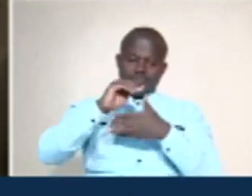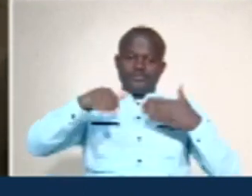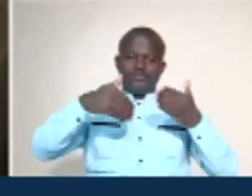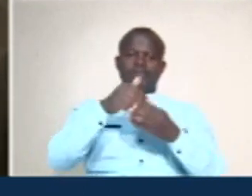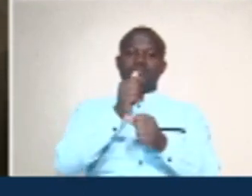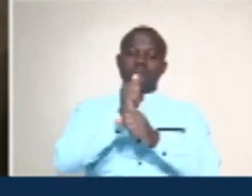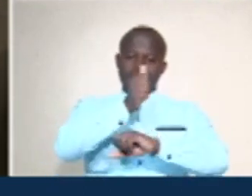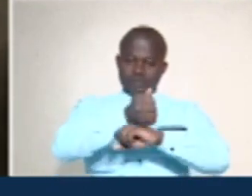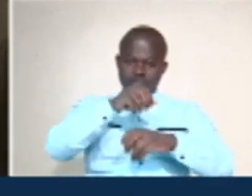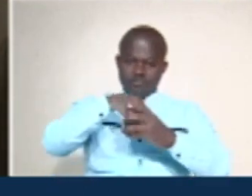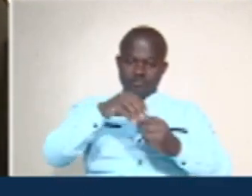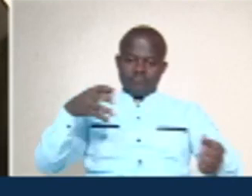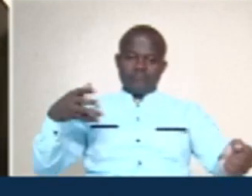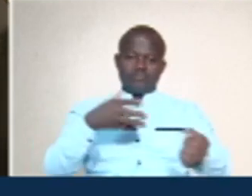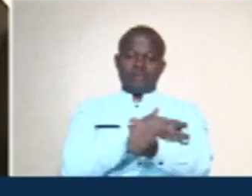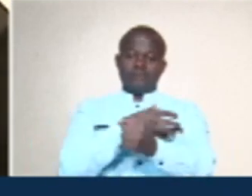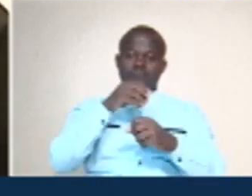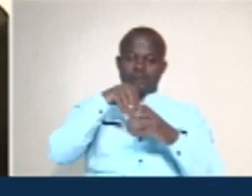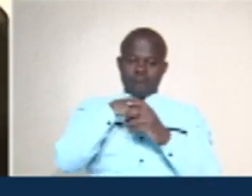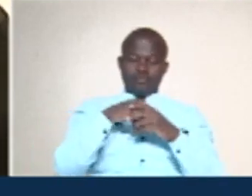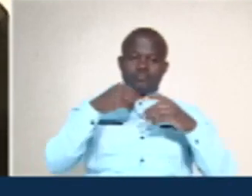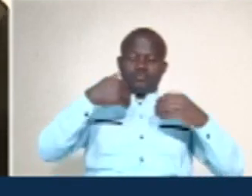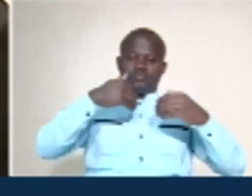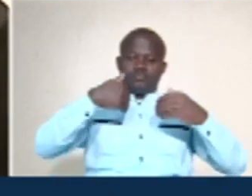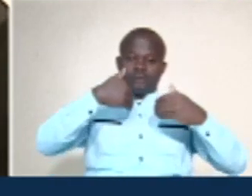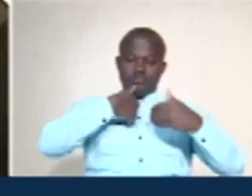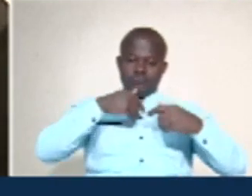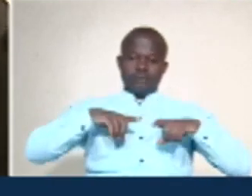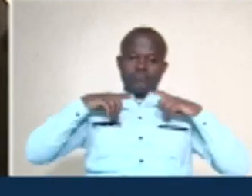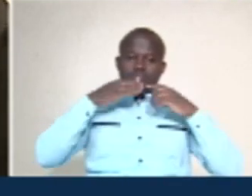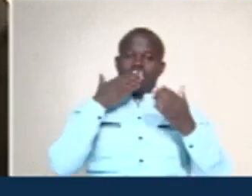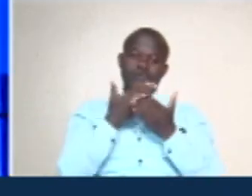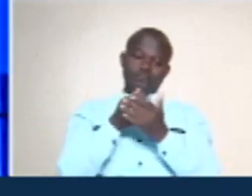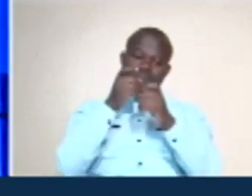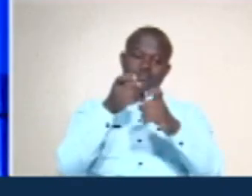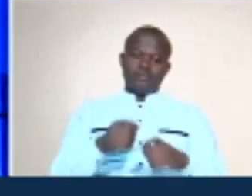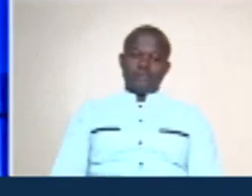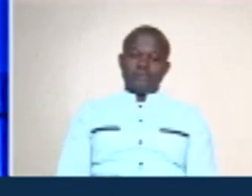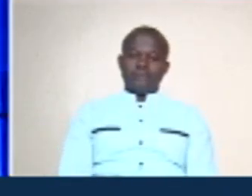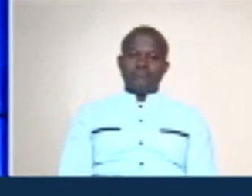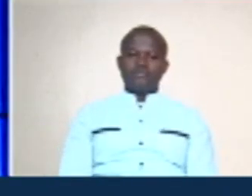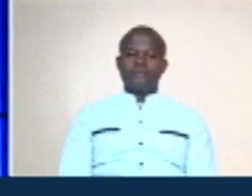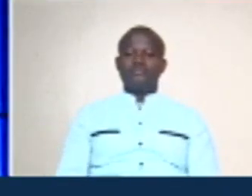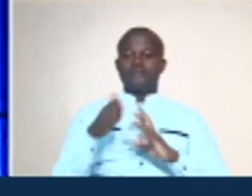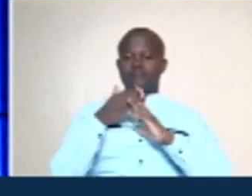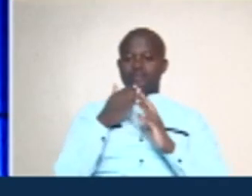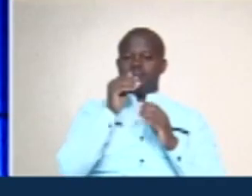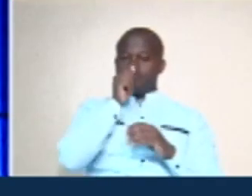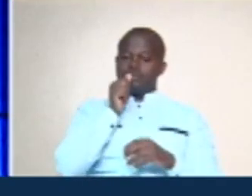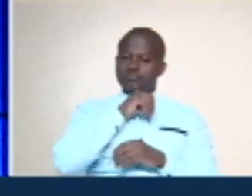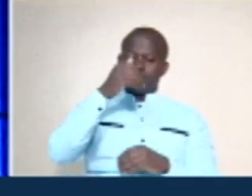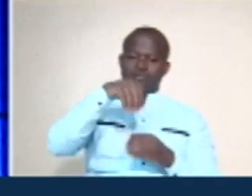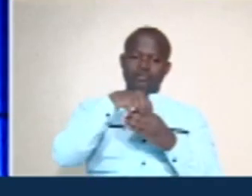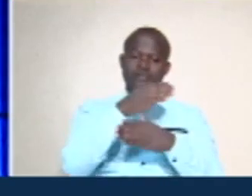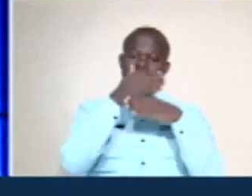uri gushyiramo imbaraga mu kugira ubuzima bwiza, turabiguhembera. Hagati aho rero umunyamabanga uhoraho